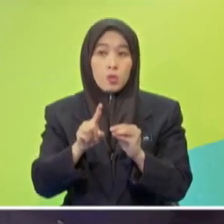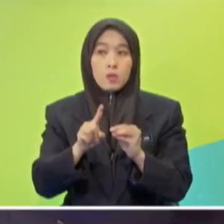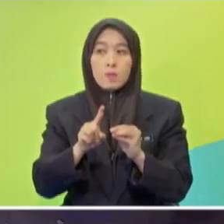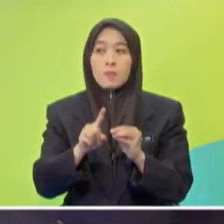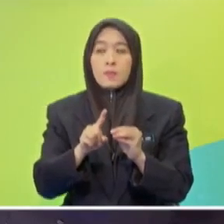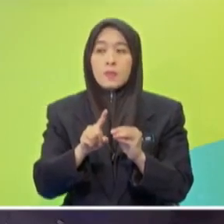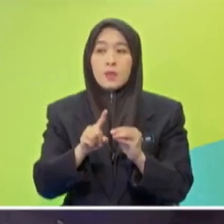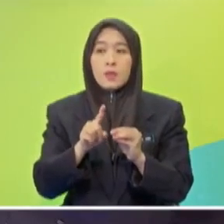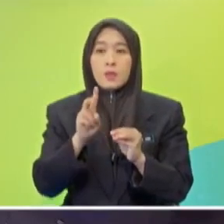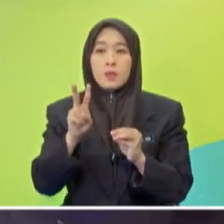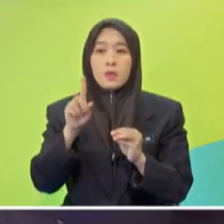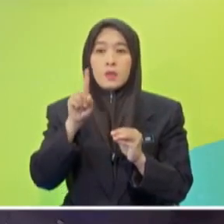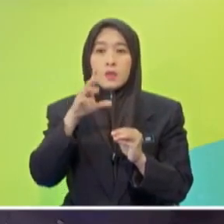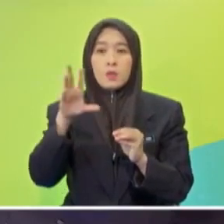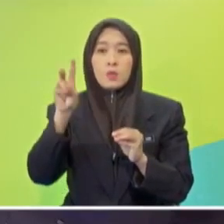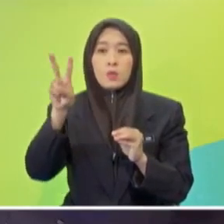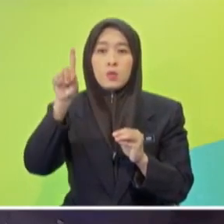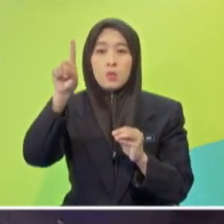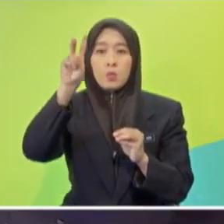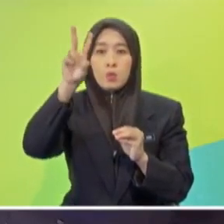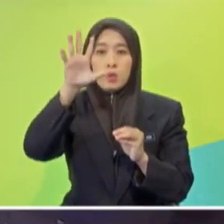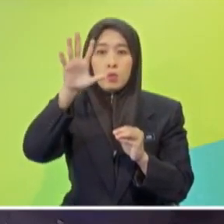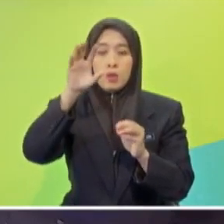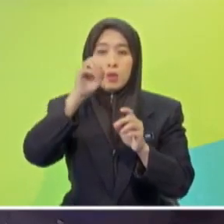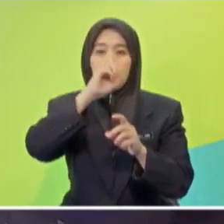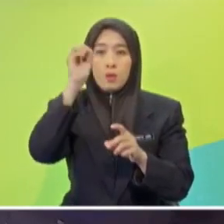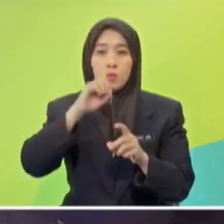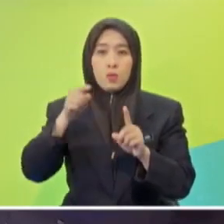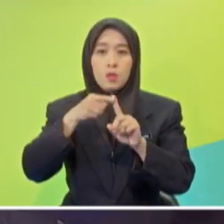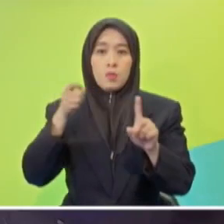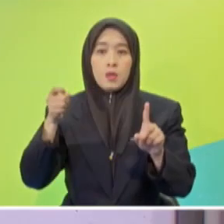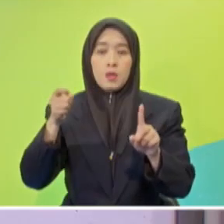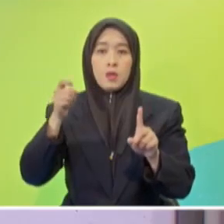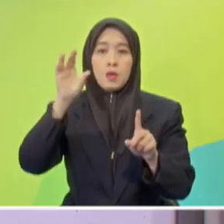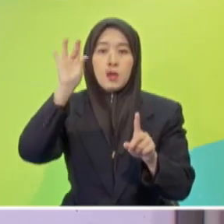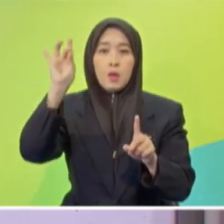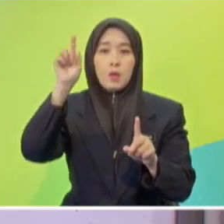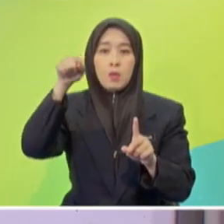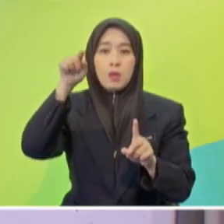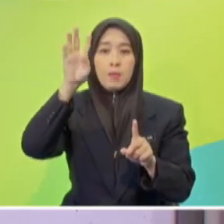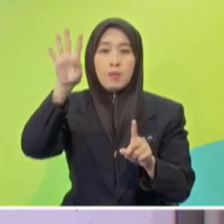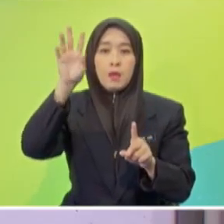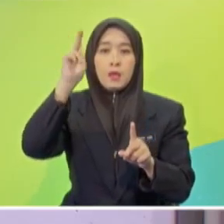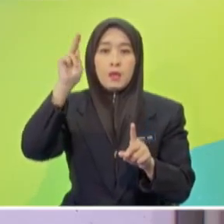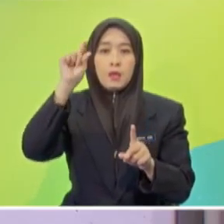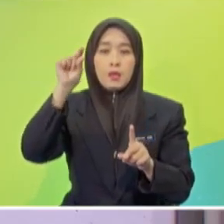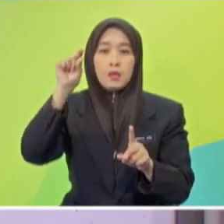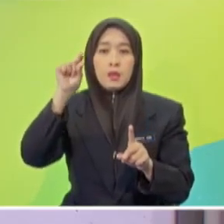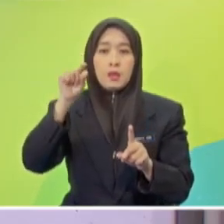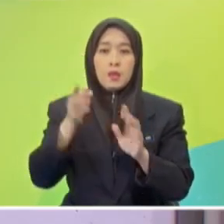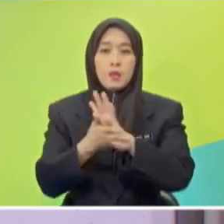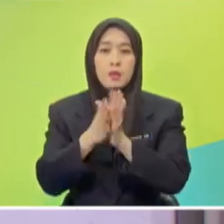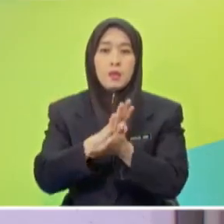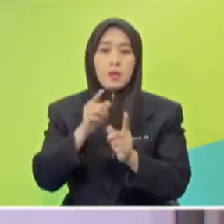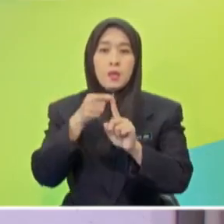daripada daripada Oke 8 kepulauan 4 kiji jadi perkataan